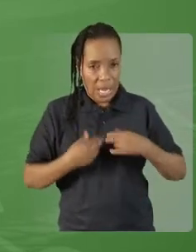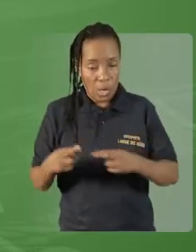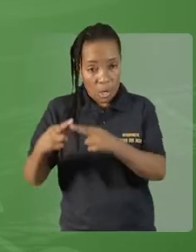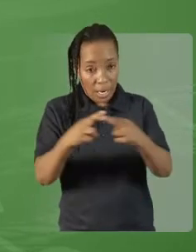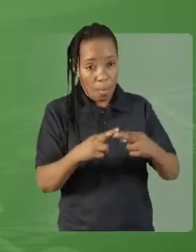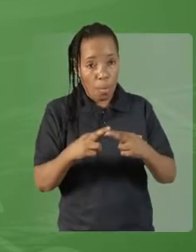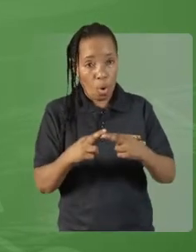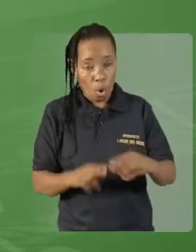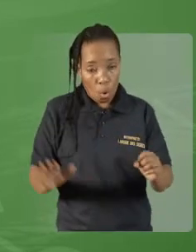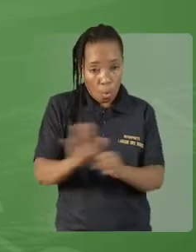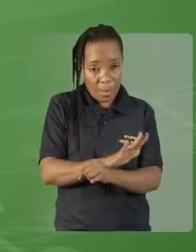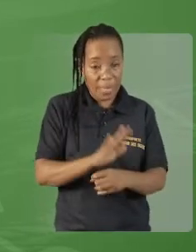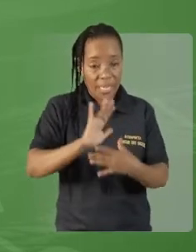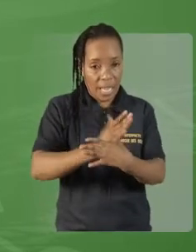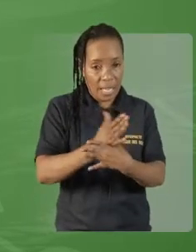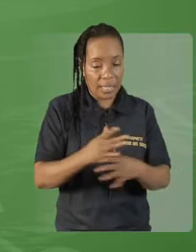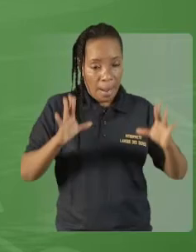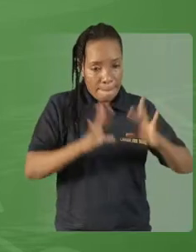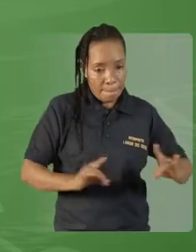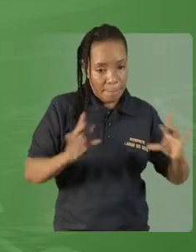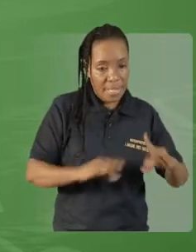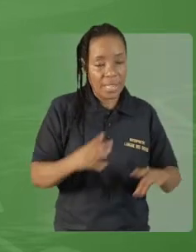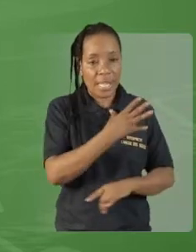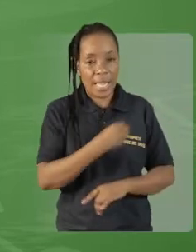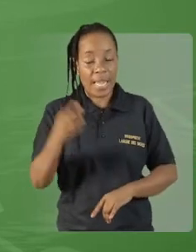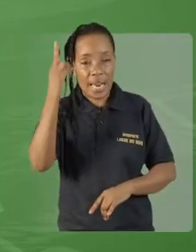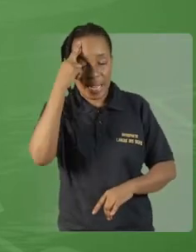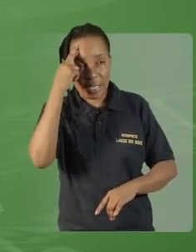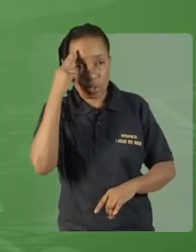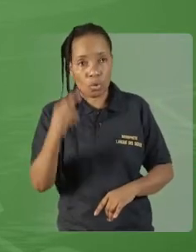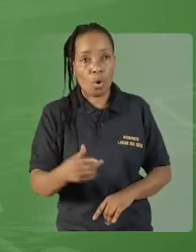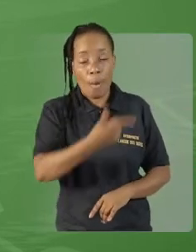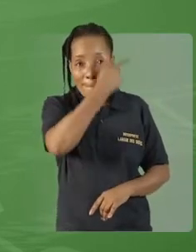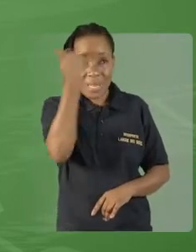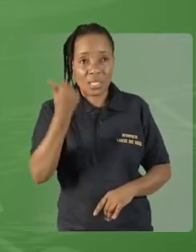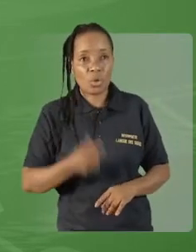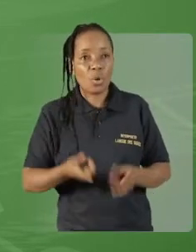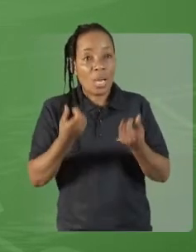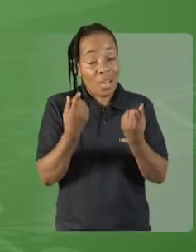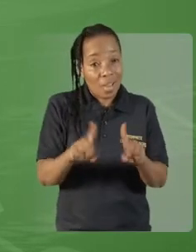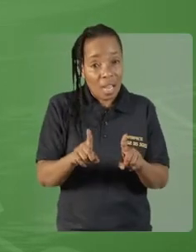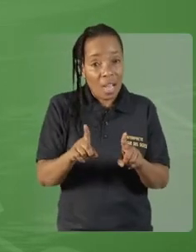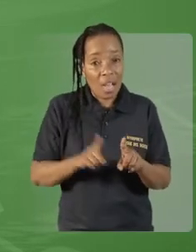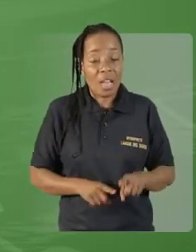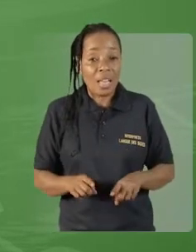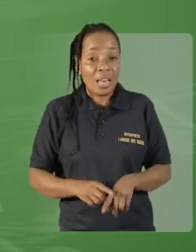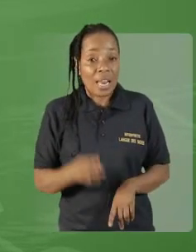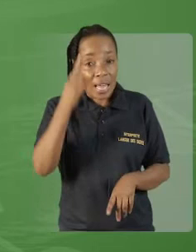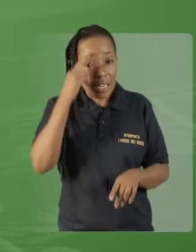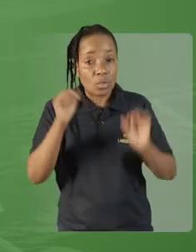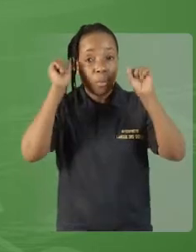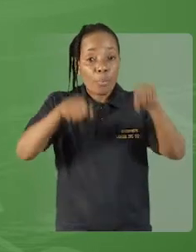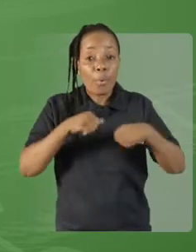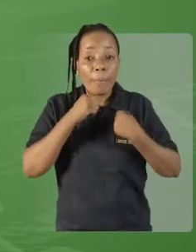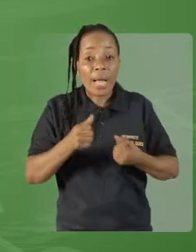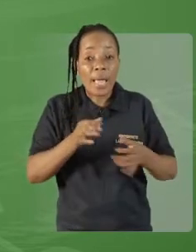et enrichissant entre le mythe et la raison, car lorsque la raison confesse